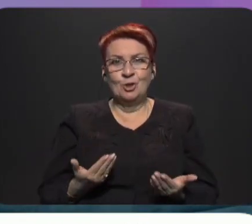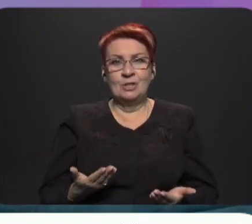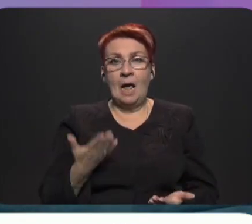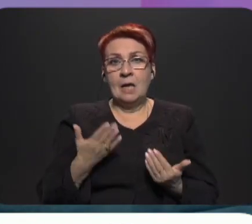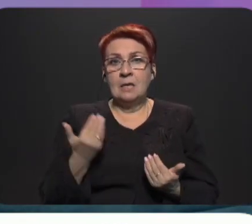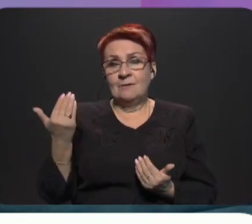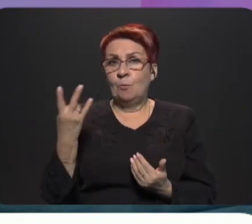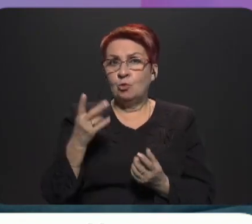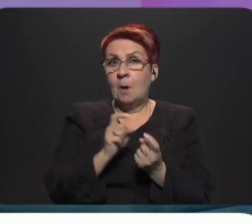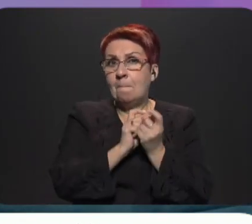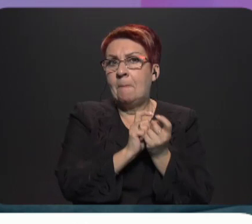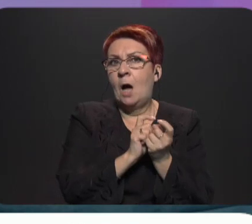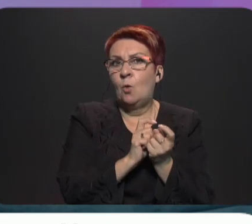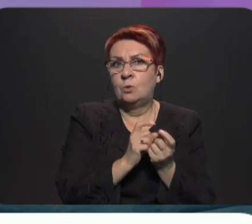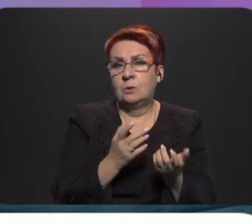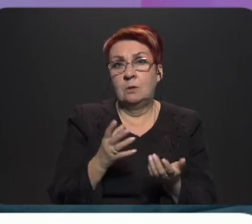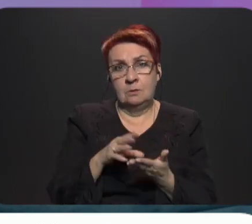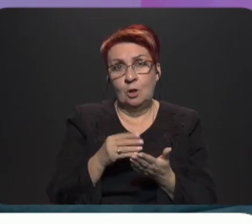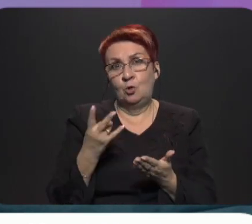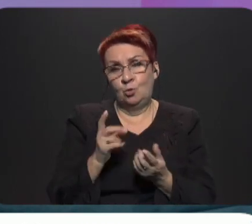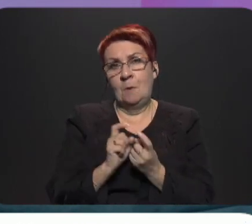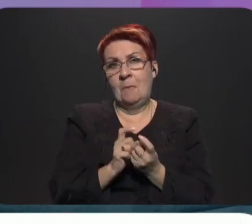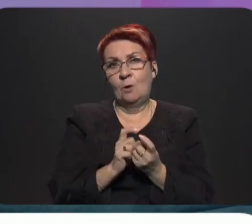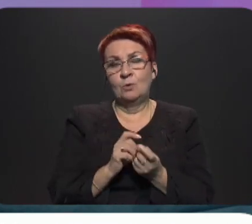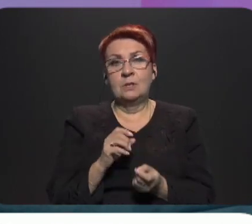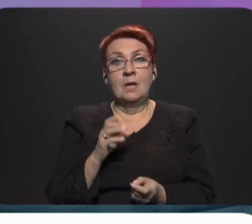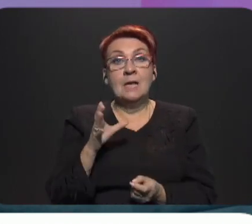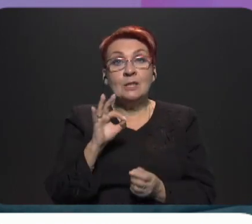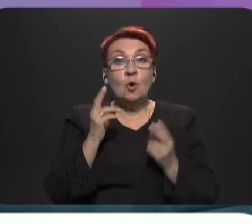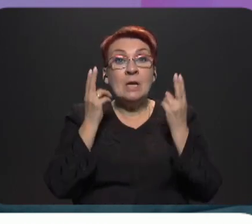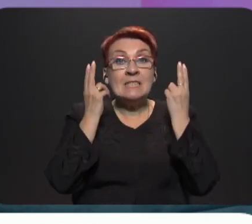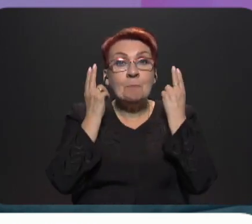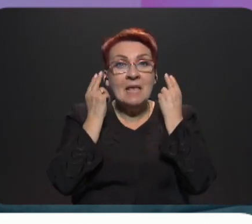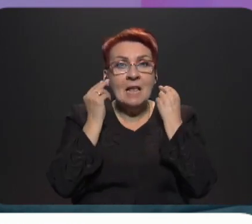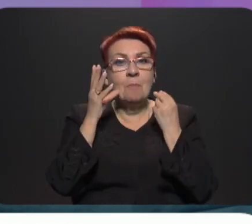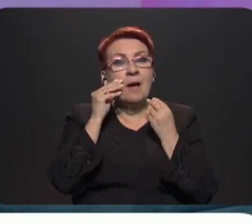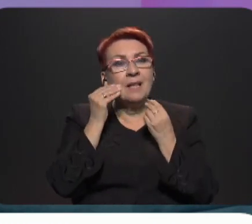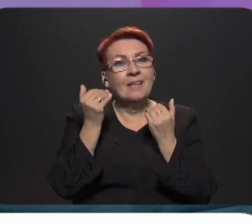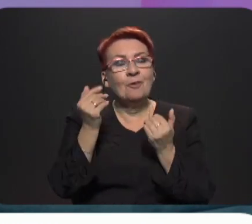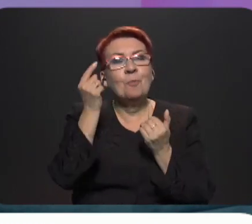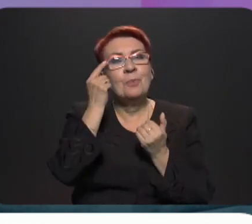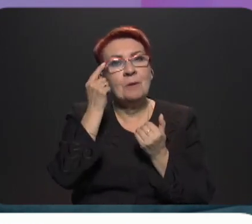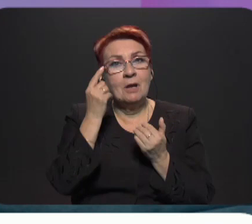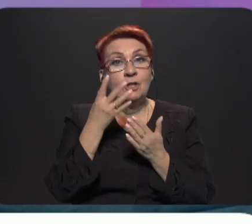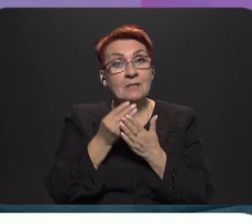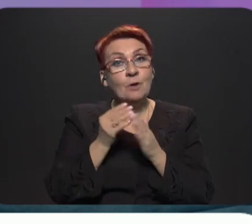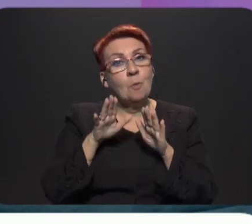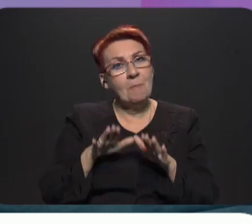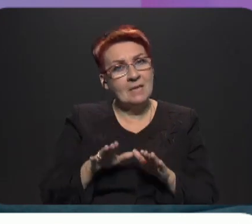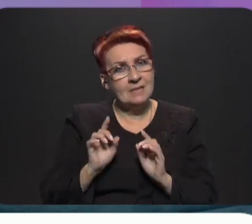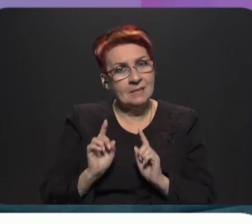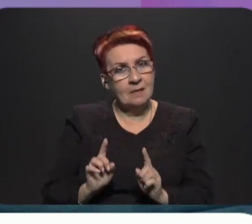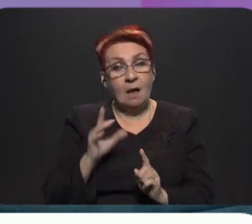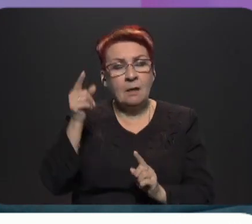там надо бороться, ну, значит, надо бороться. Со смирением – это когда ты понимаешь свое место, когда ты